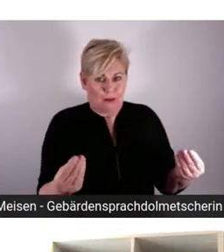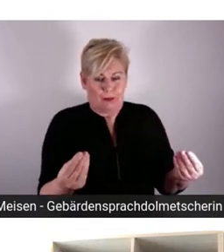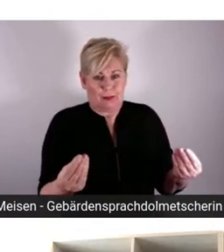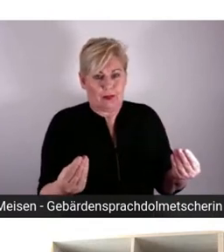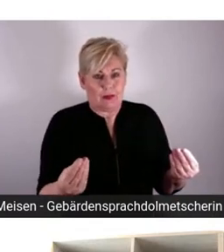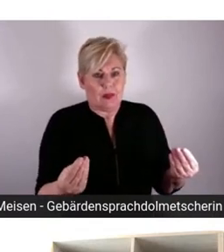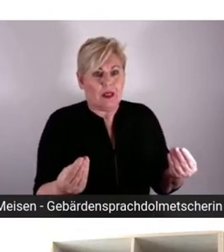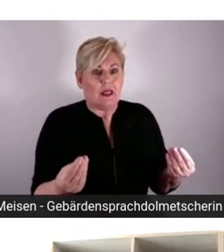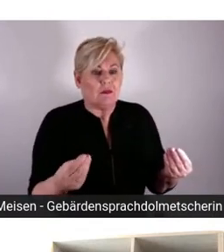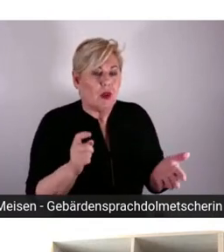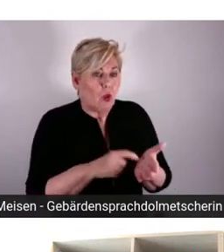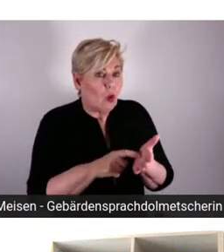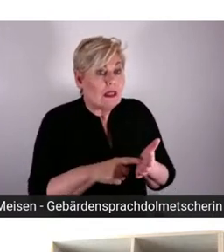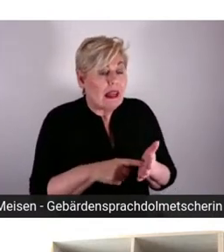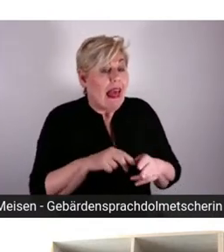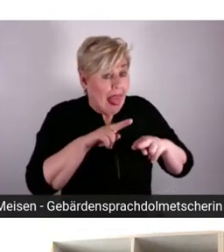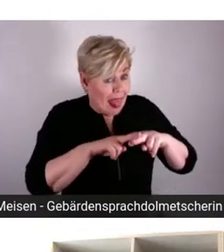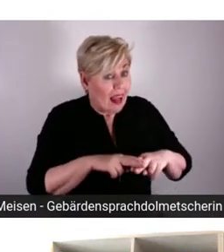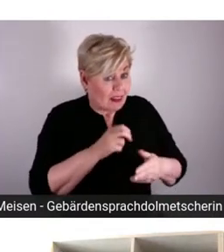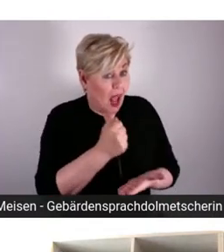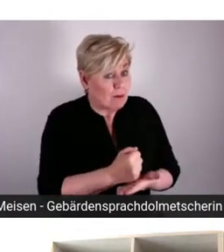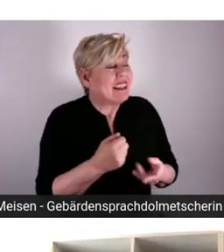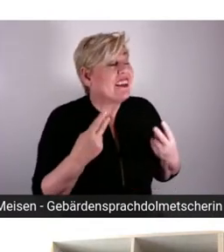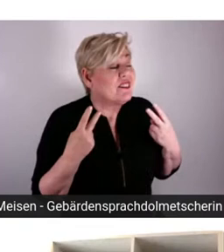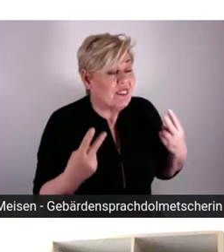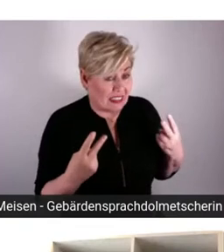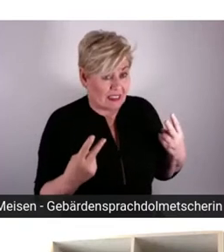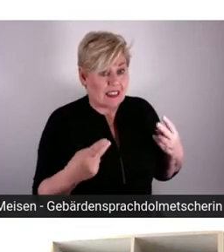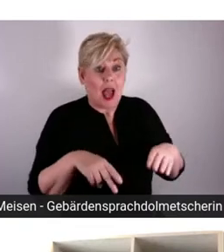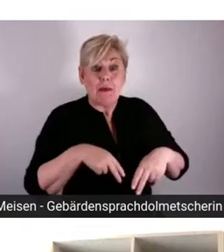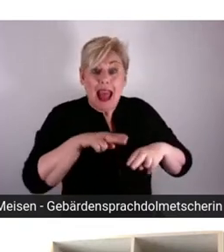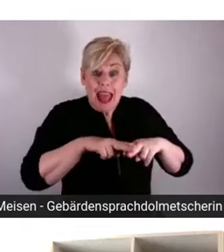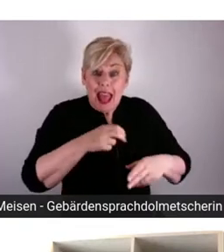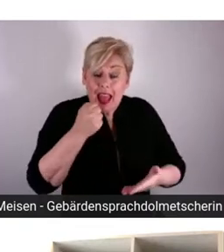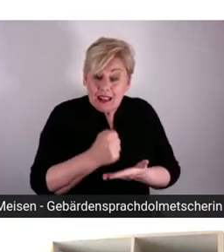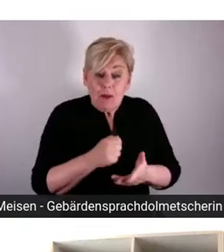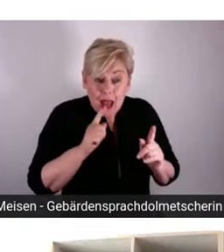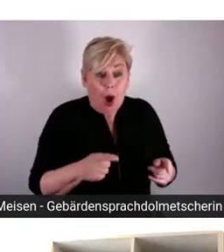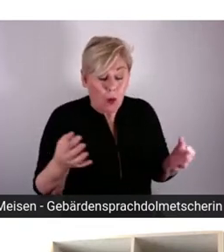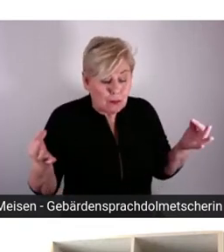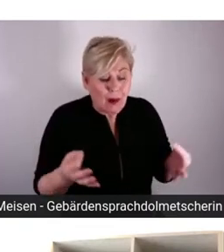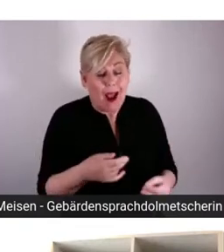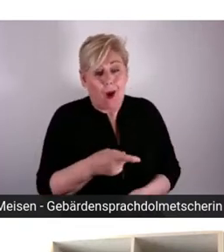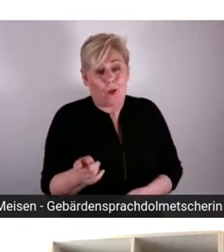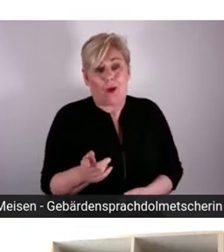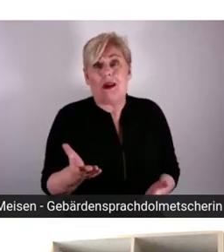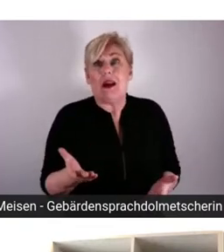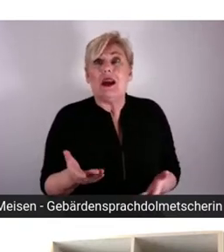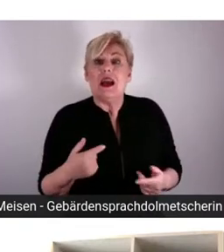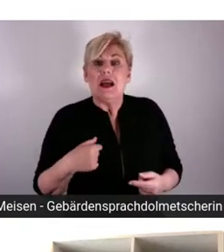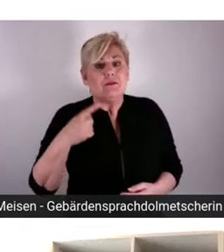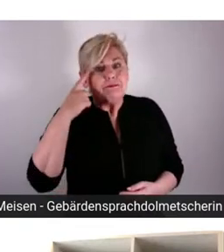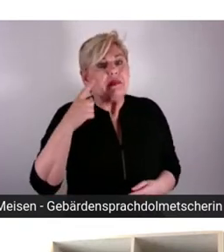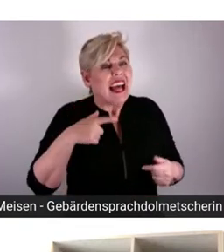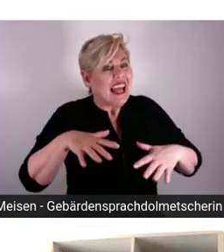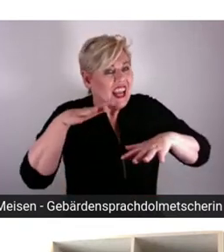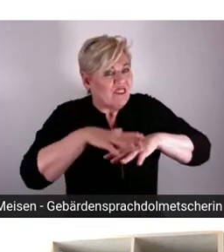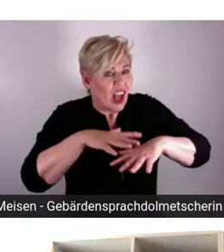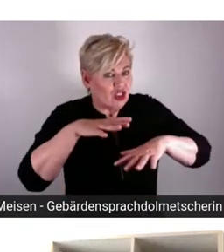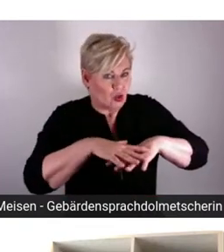haben, weil Ehrenamt ist wichtig, aber eben Ehrenamtliche sind auch darauf angewiesen, dass es eine gewisse